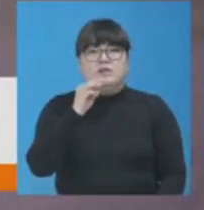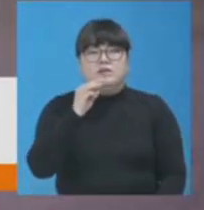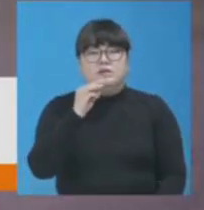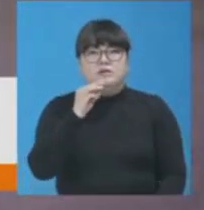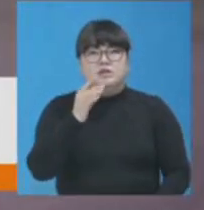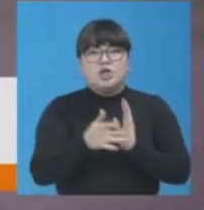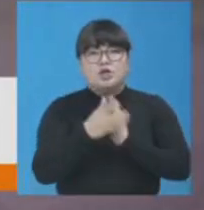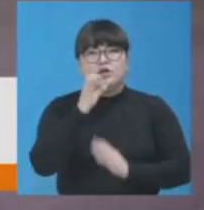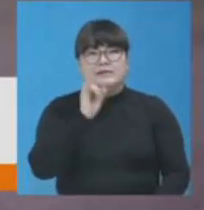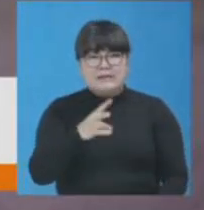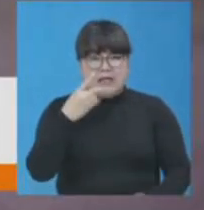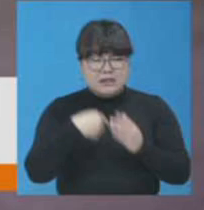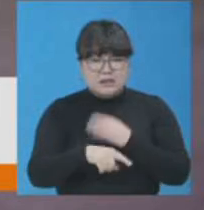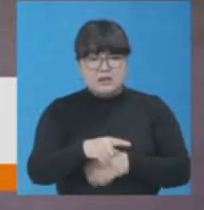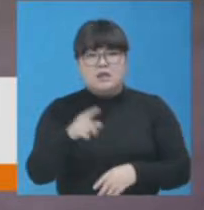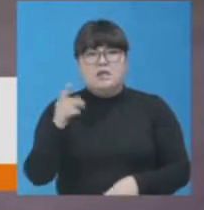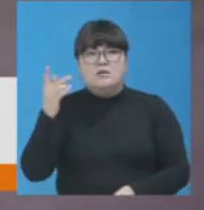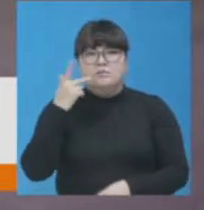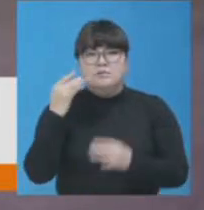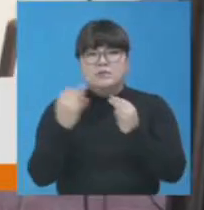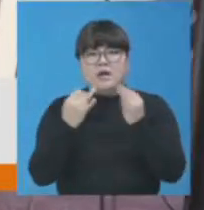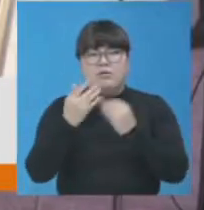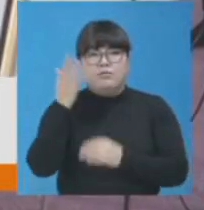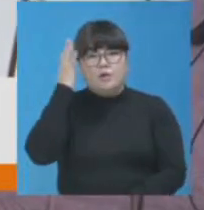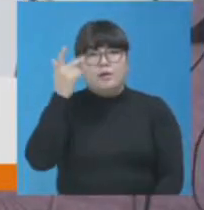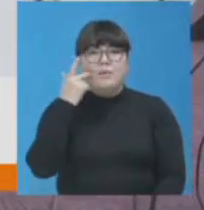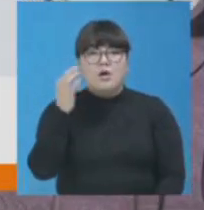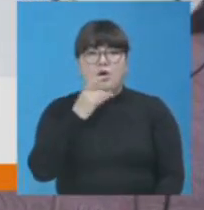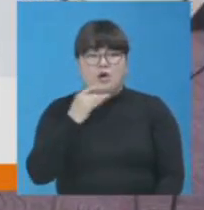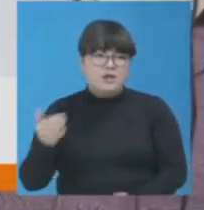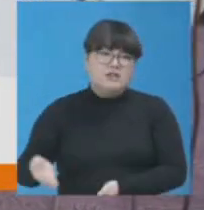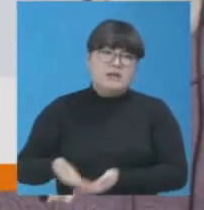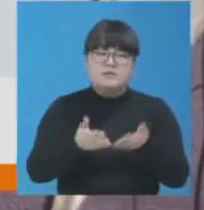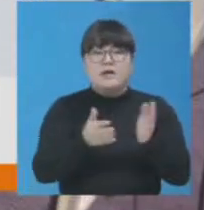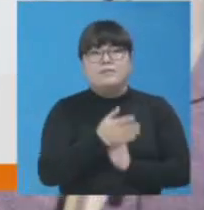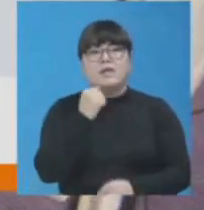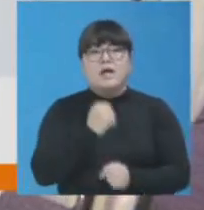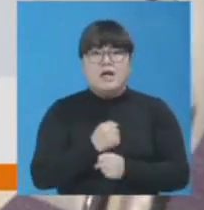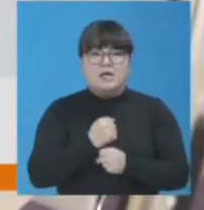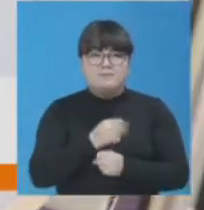энэхүү салбарын үйл ажиллагааг инновац цахим бодлогын байнгын хороо дэмжин хамтран ажиллахаа илэрхийлж байна.